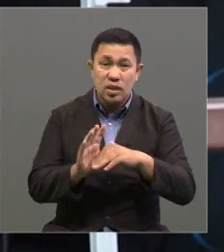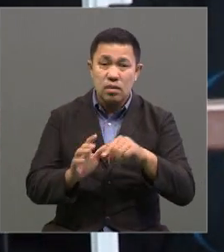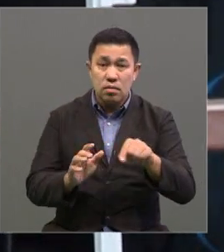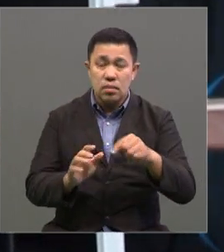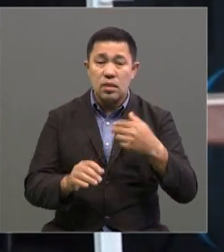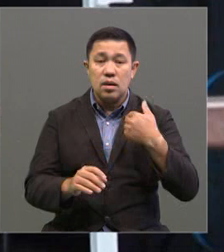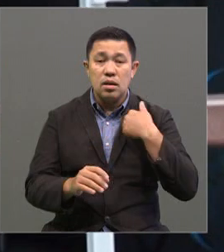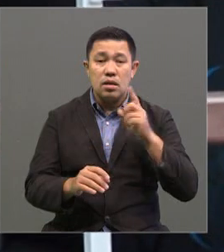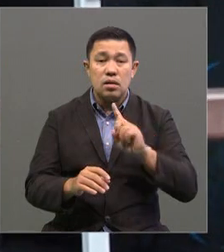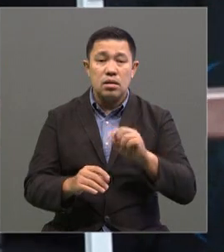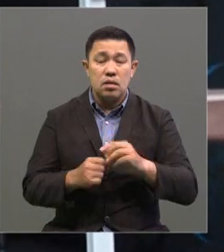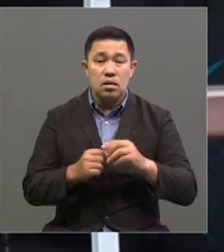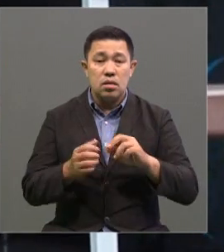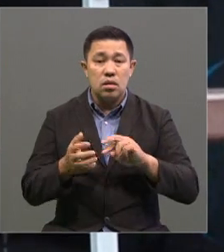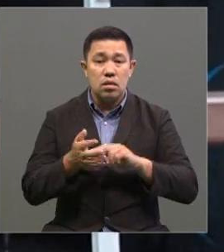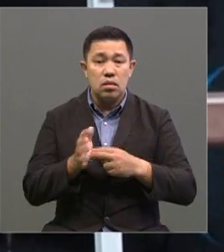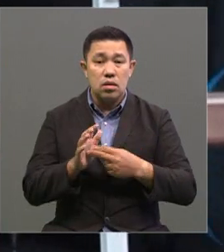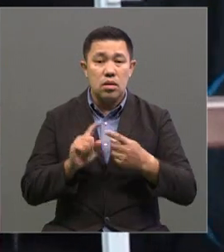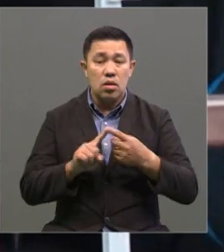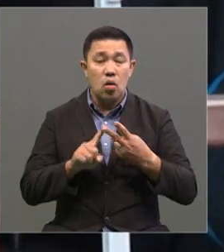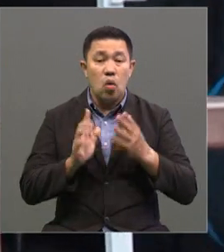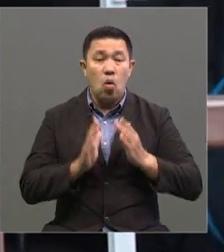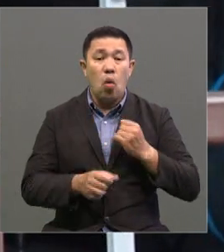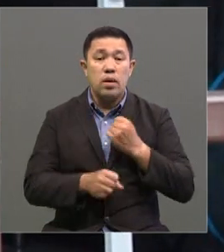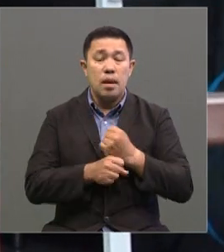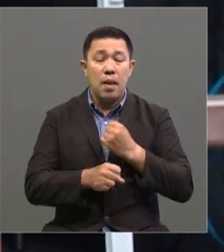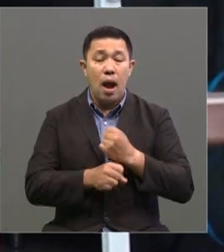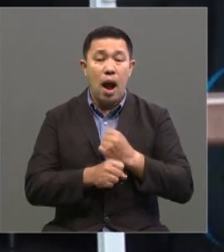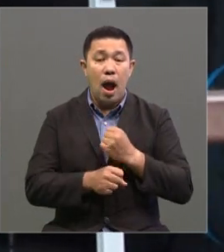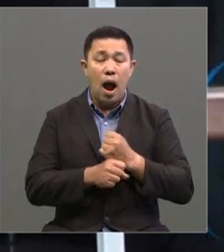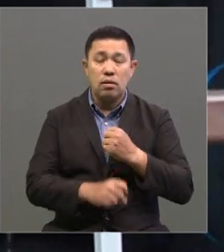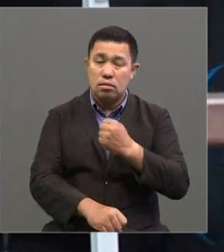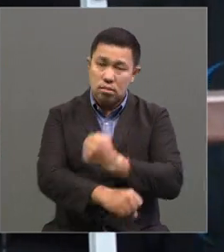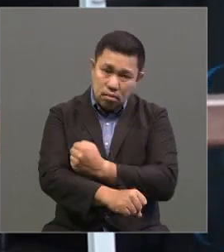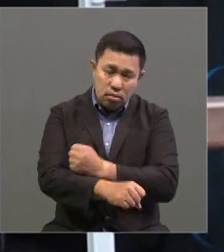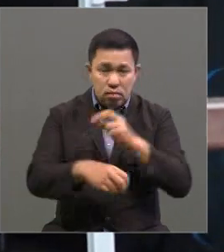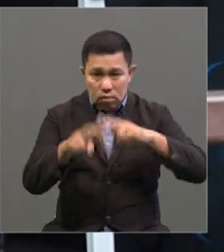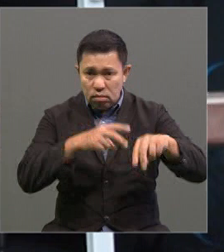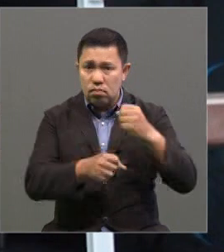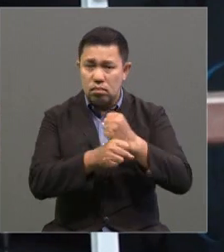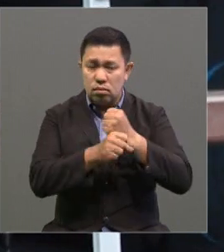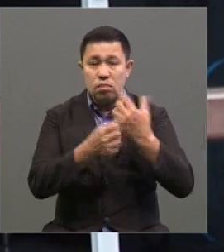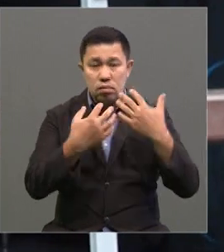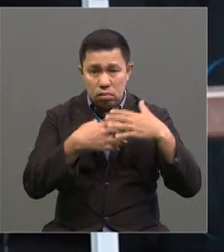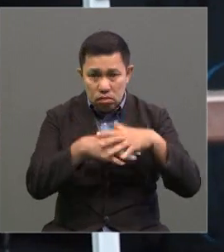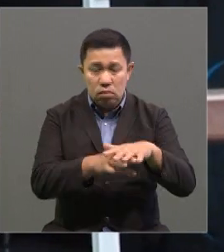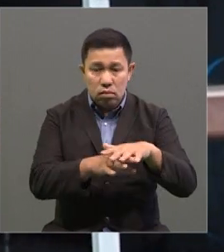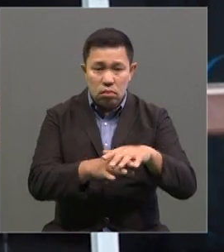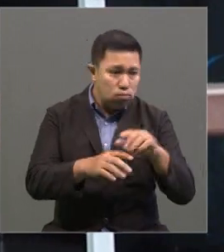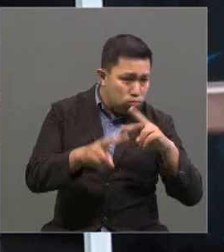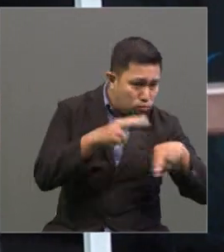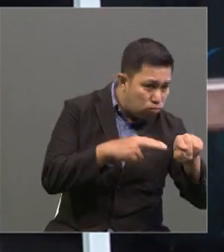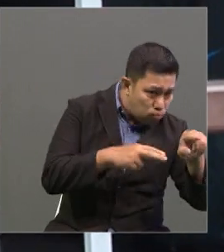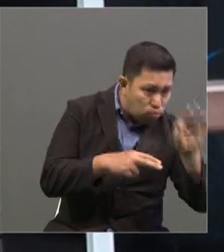นใหญ่ก็จะเป็นแล้วก็จะมีพวกเจ้าหน้าที่กองศูนย์จัดหางานอะไรประมาณนี้ครับอยู่ประสานงานให้หาเที่ยวบินให้ประ